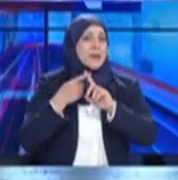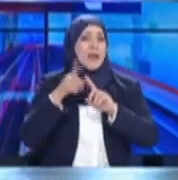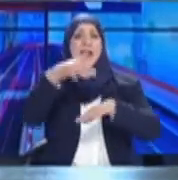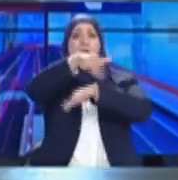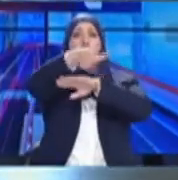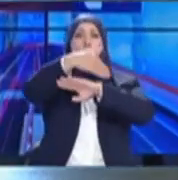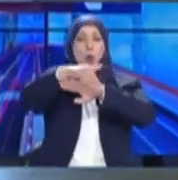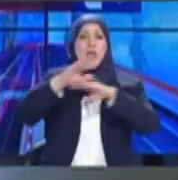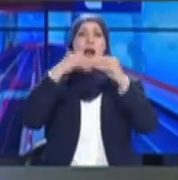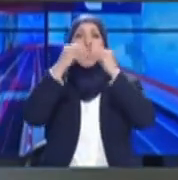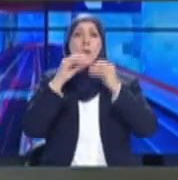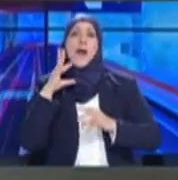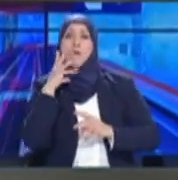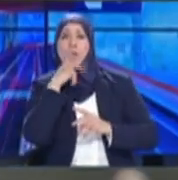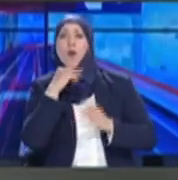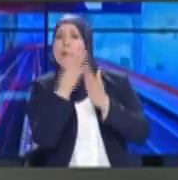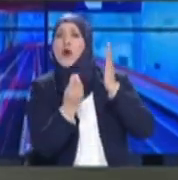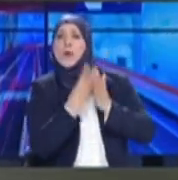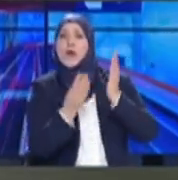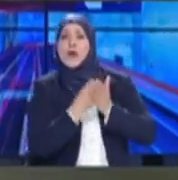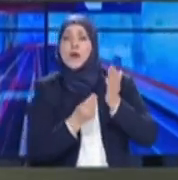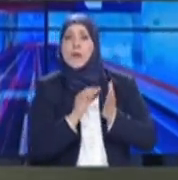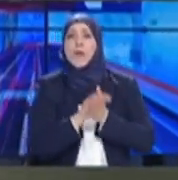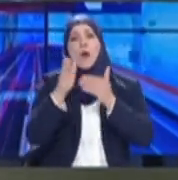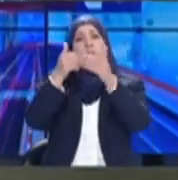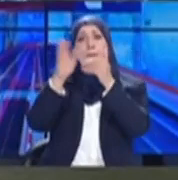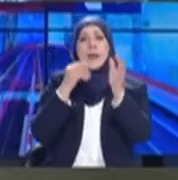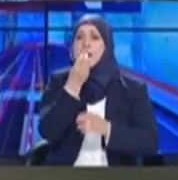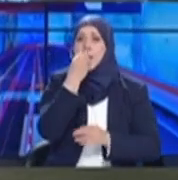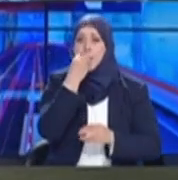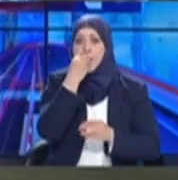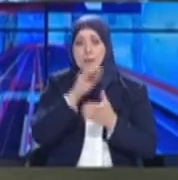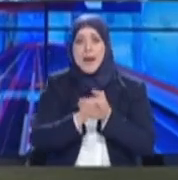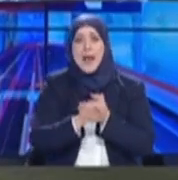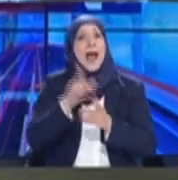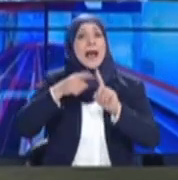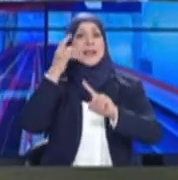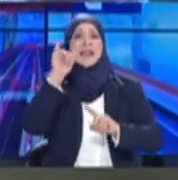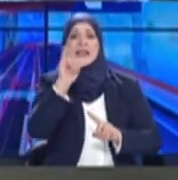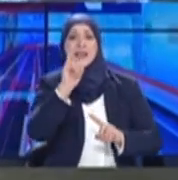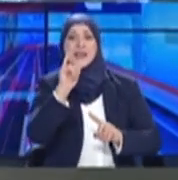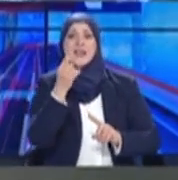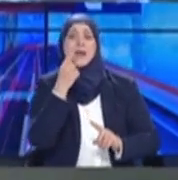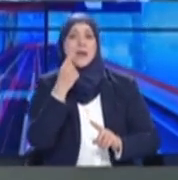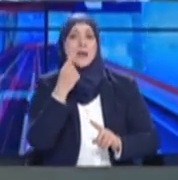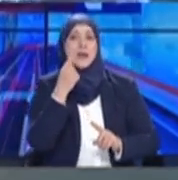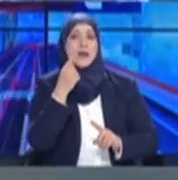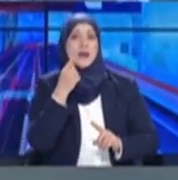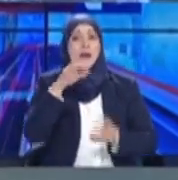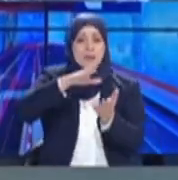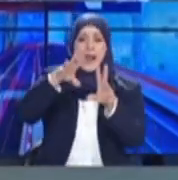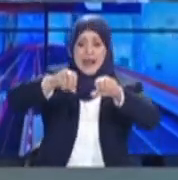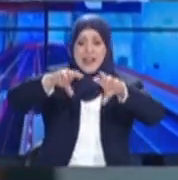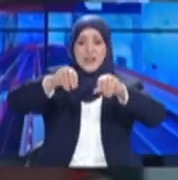وال وال خلال نقص في المواد ال الاساسيه نحكي وخاصه ماده السميد